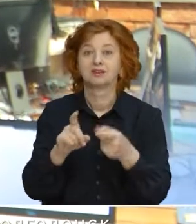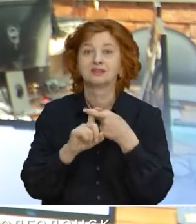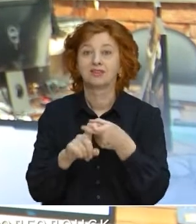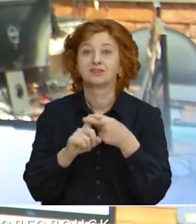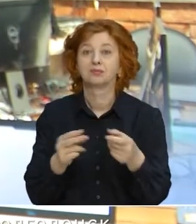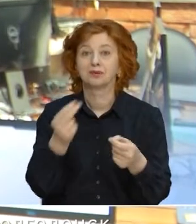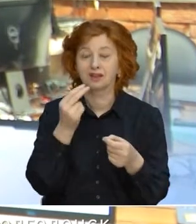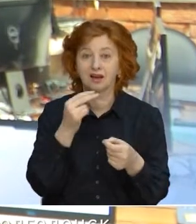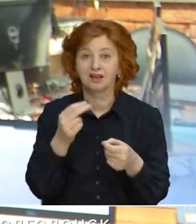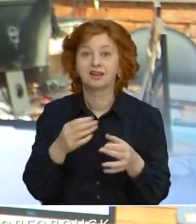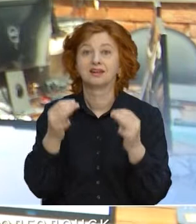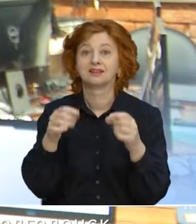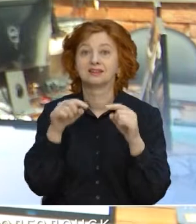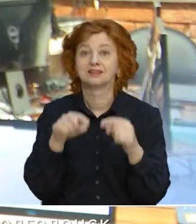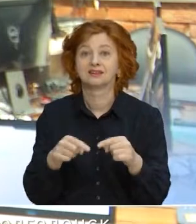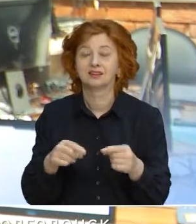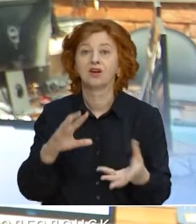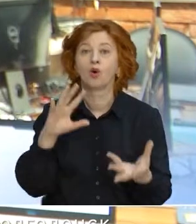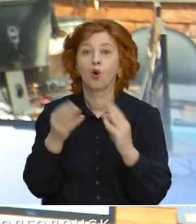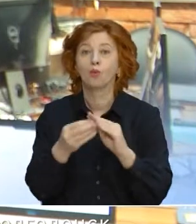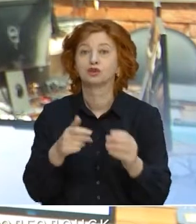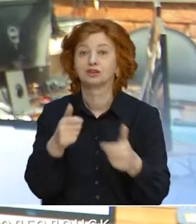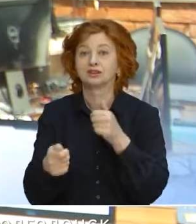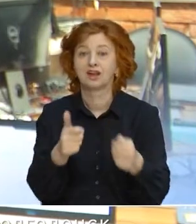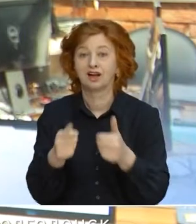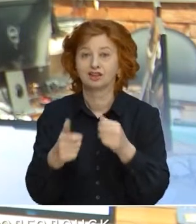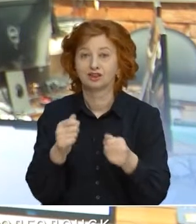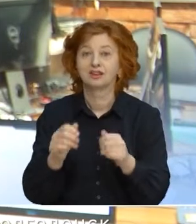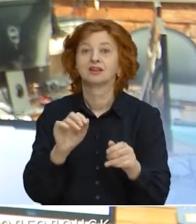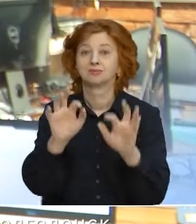питания, здесь есть солнечные датчики, бортовой компьютер,